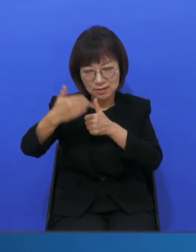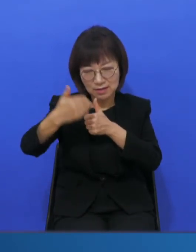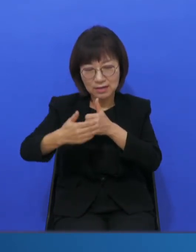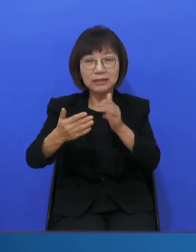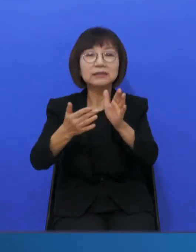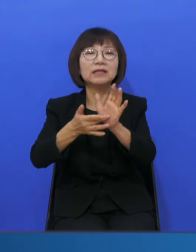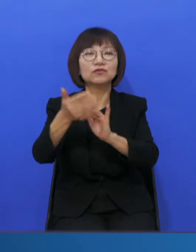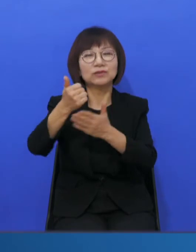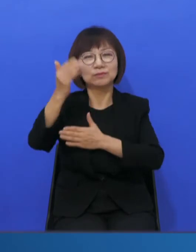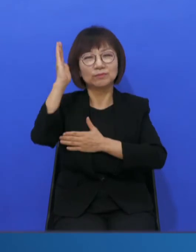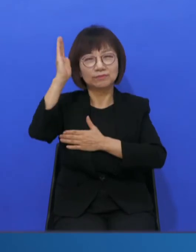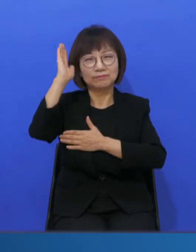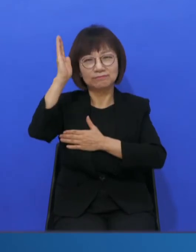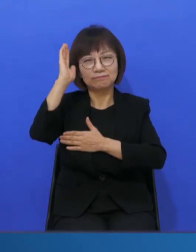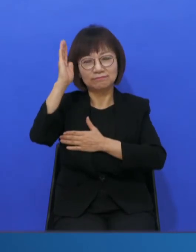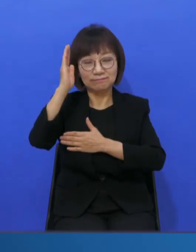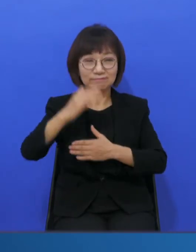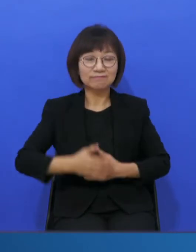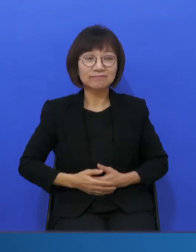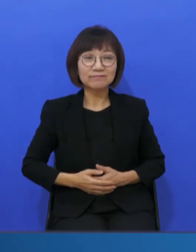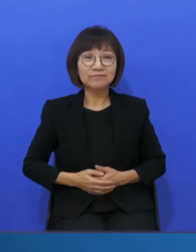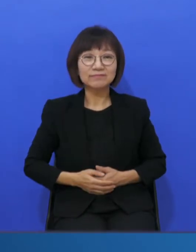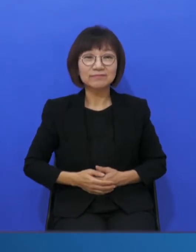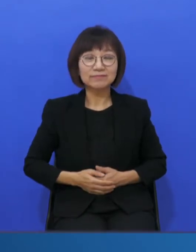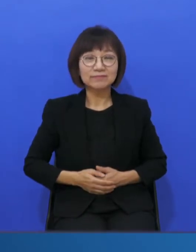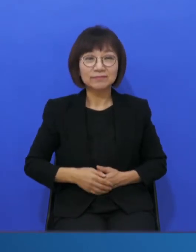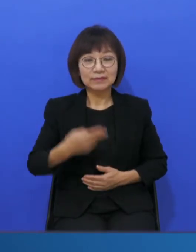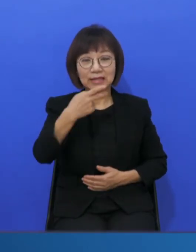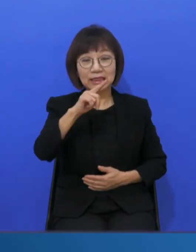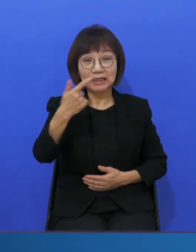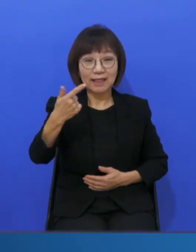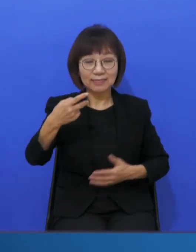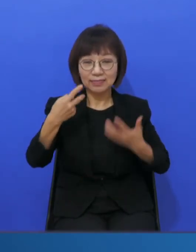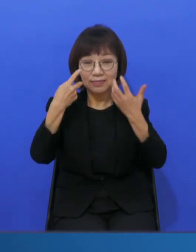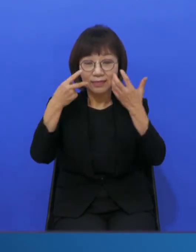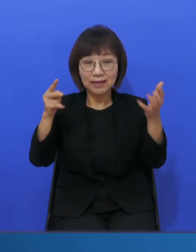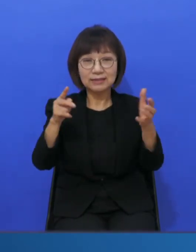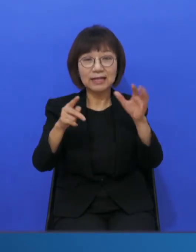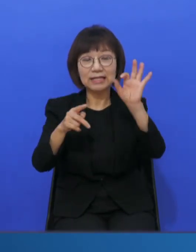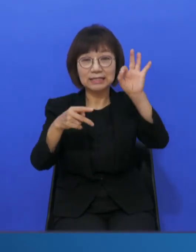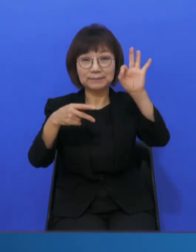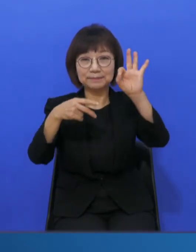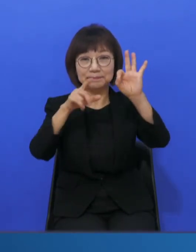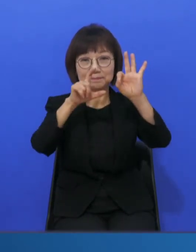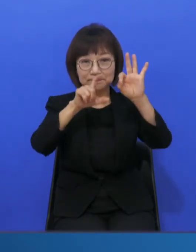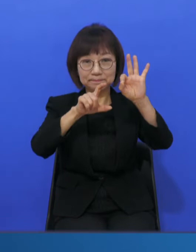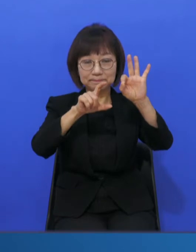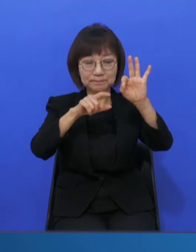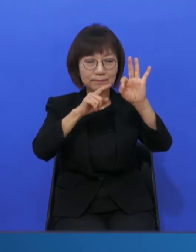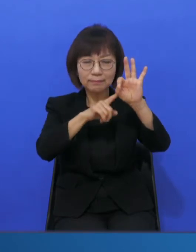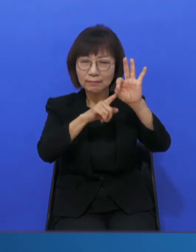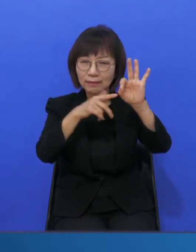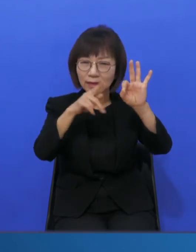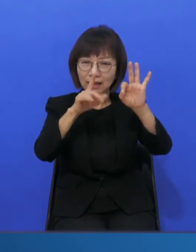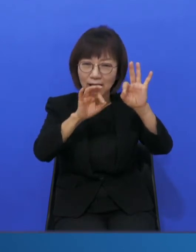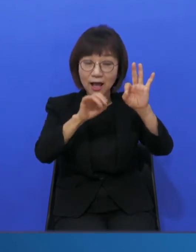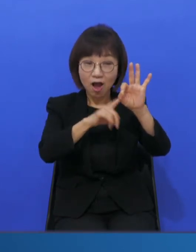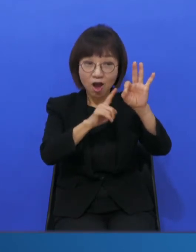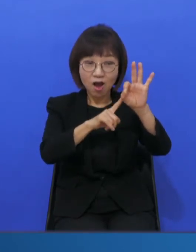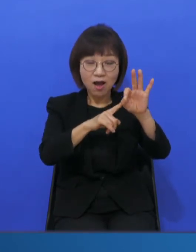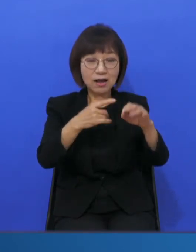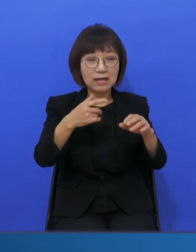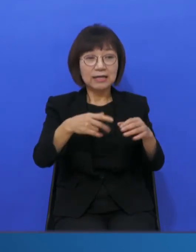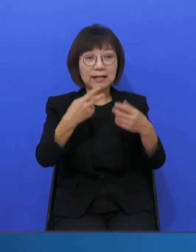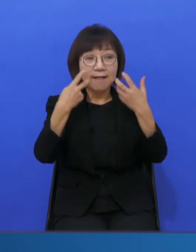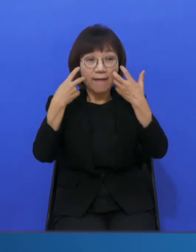this covenant accurately, Jesus gives His important words. 다니엘 10장에 보세요. Look in Daniel chapter 10. 다니엘이 기도 시작했을 때 하나님이